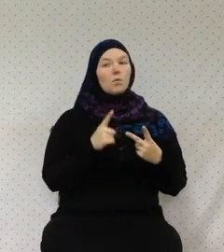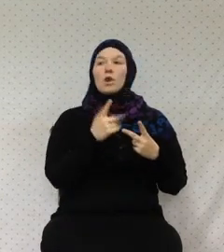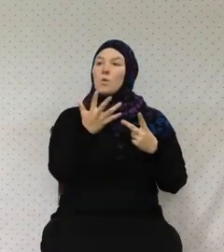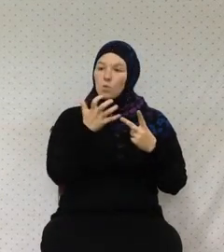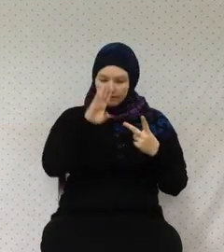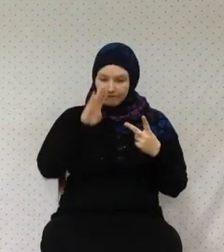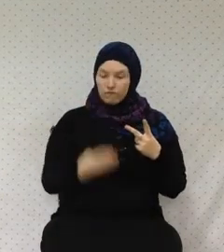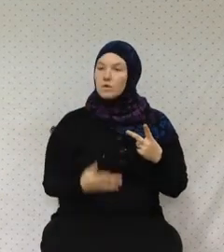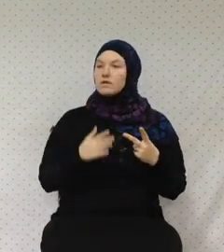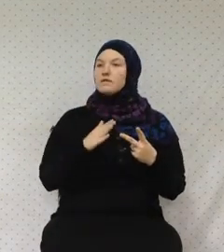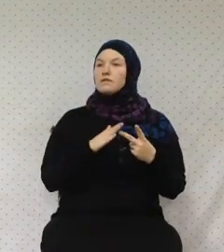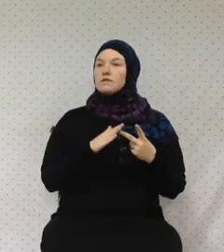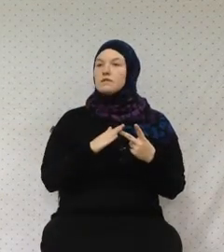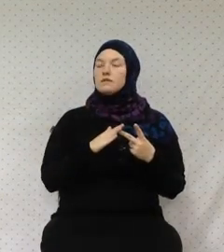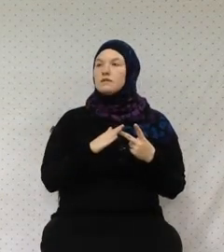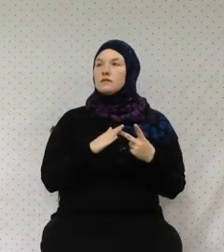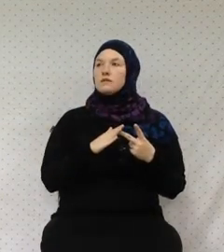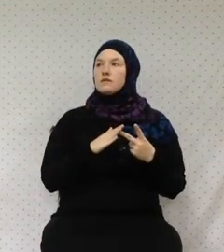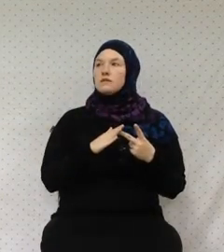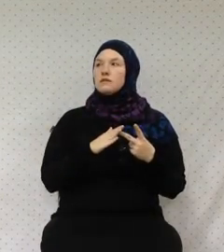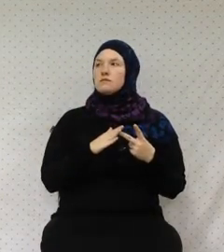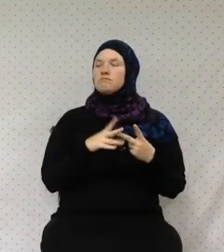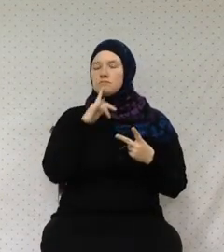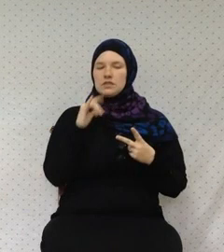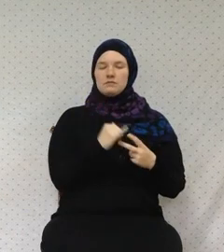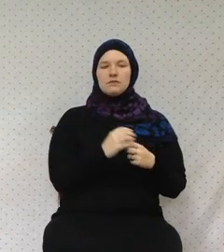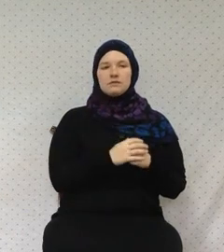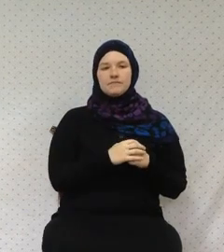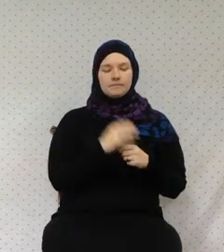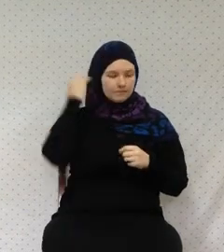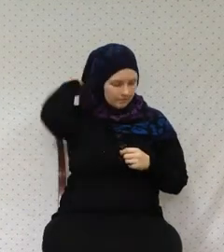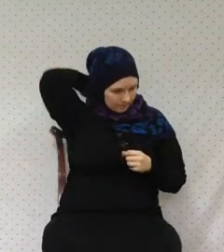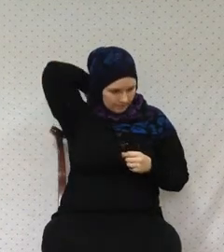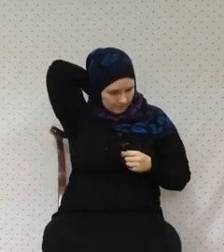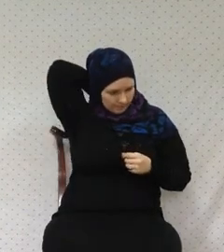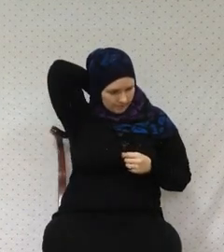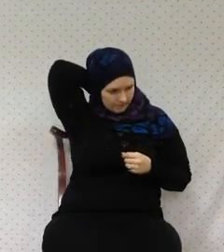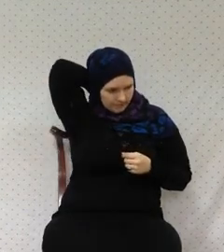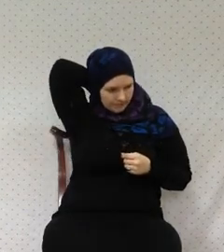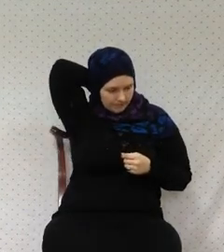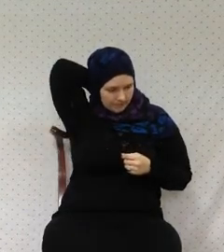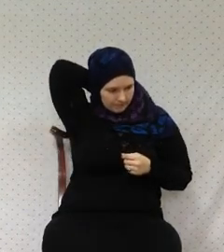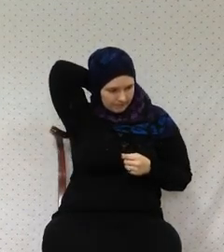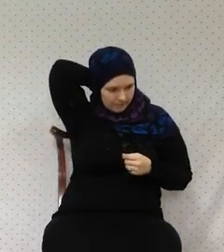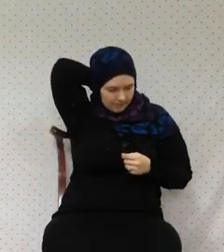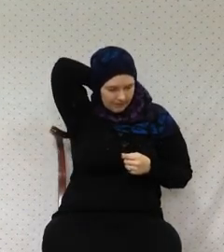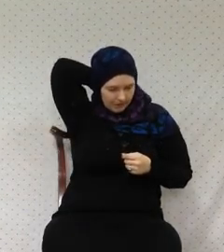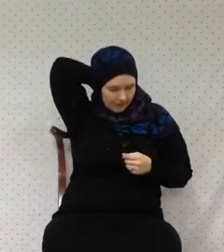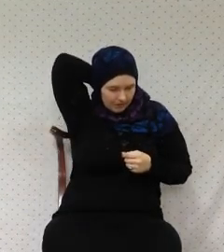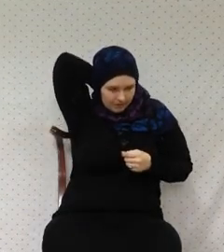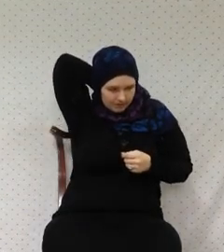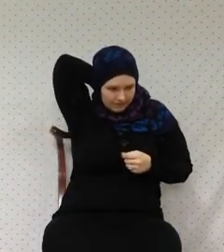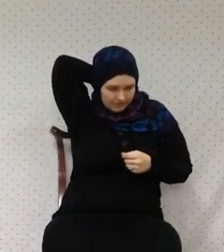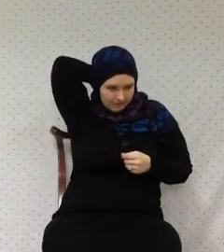I want to focus with you on, أَوْ كَسَبَتْ فِي إِيمَانِهَا